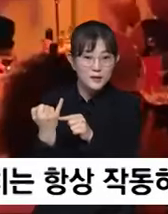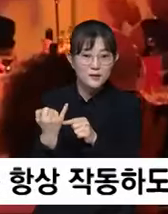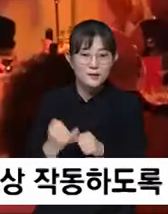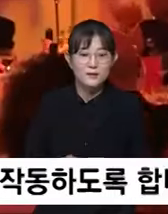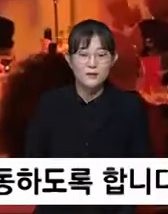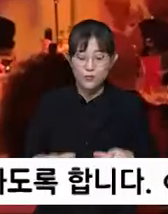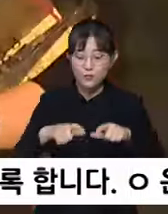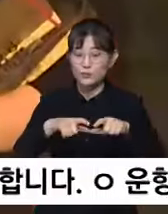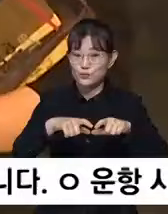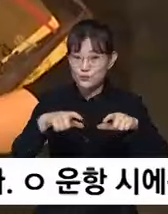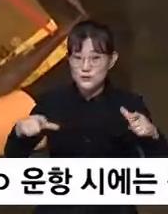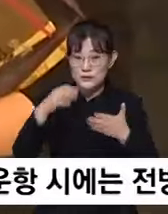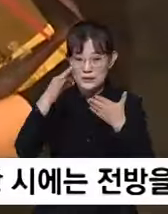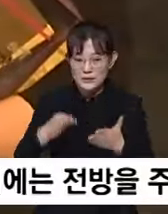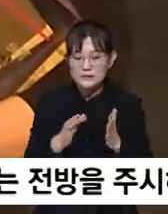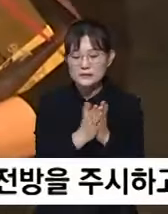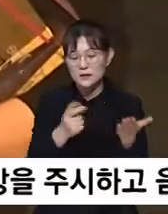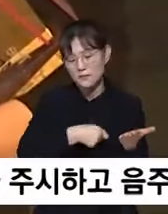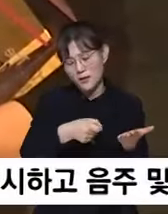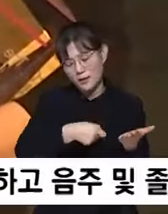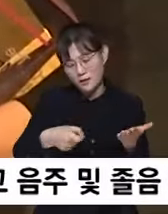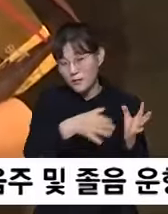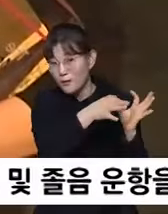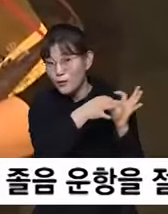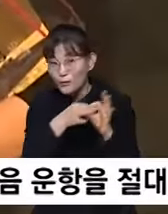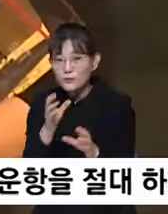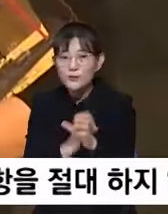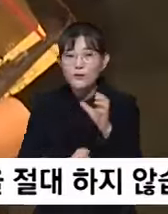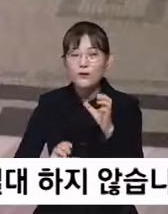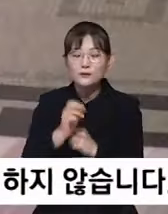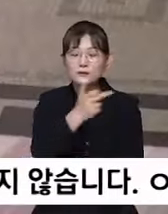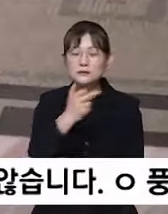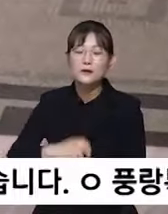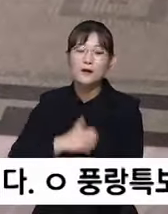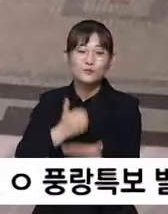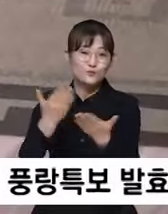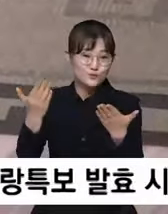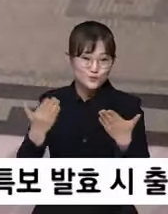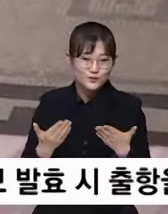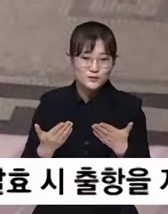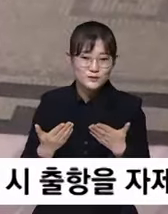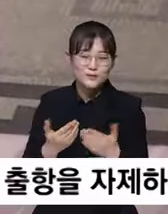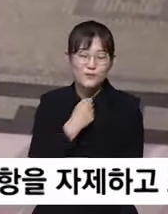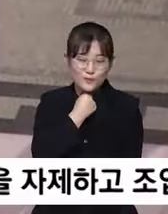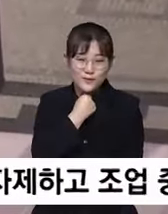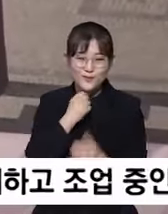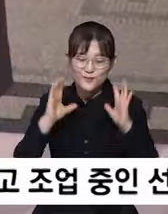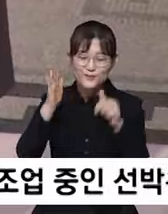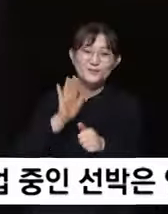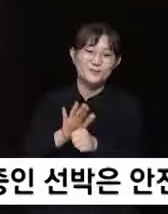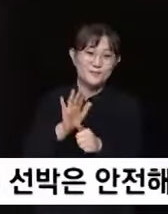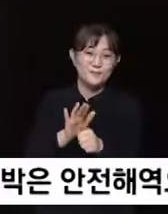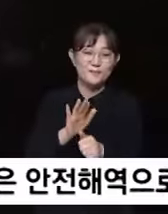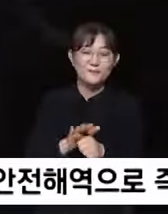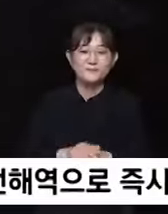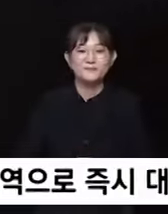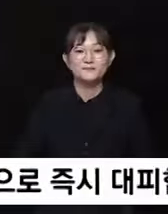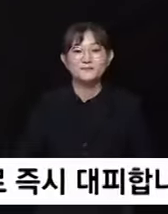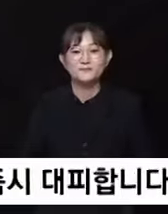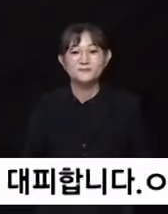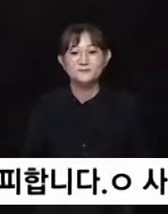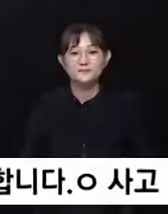한가가인 를 른 품을 꾸준히 해 더 큰 울림을 주기를 응원하고 있습니다 KBC